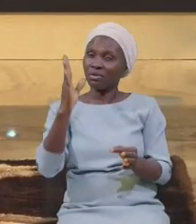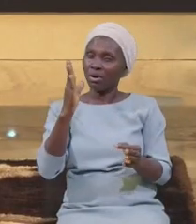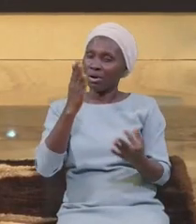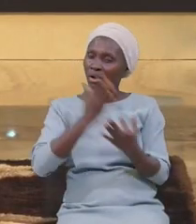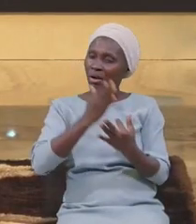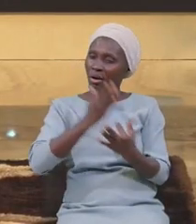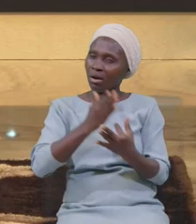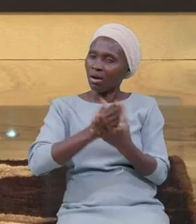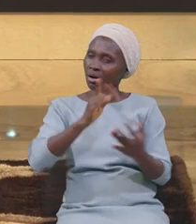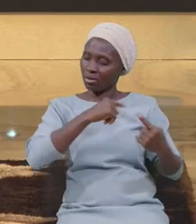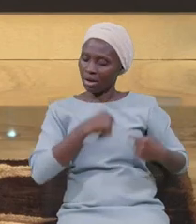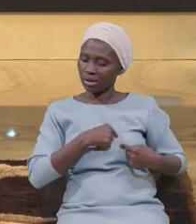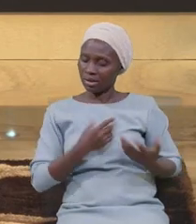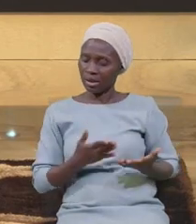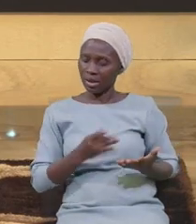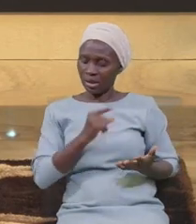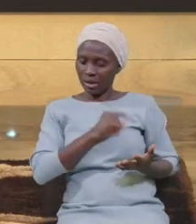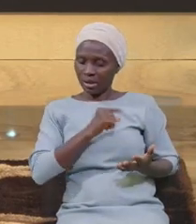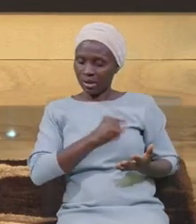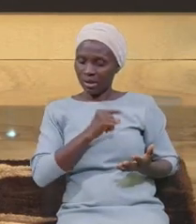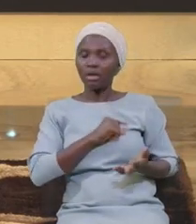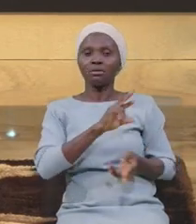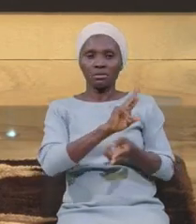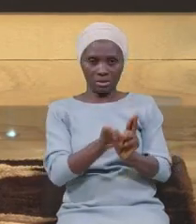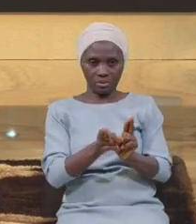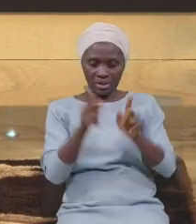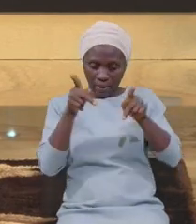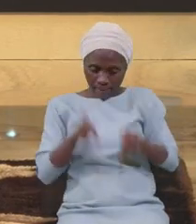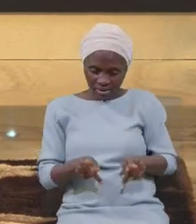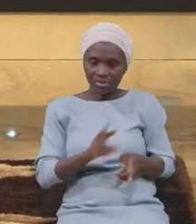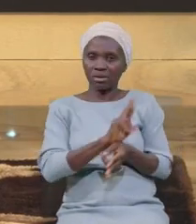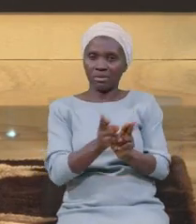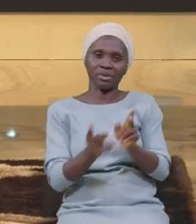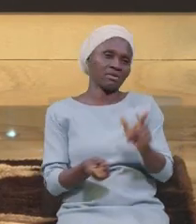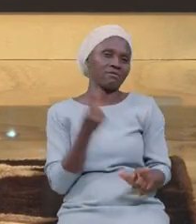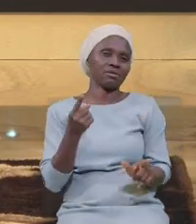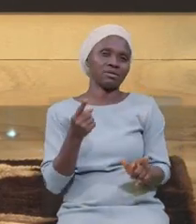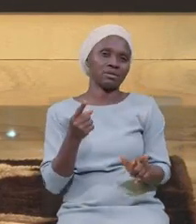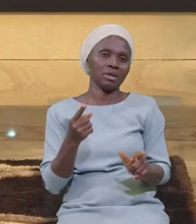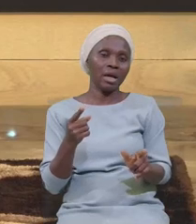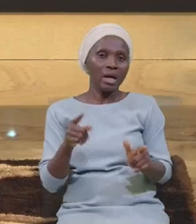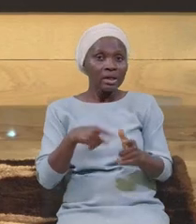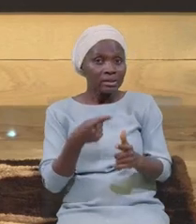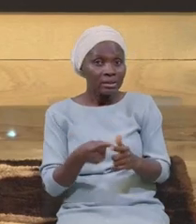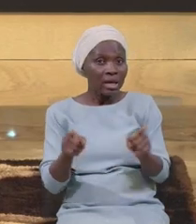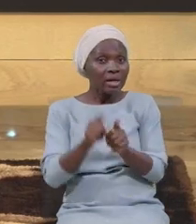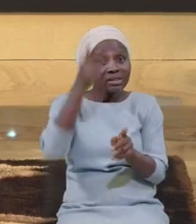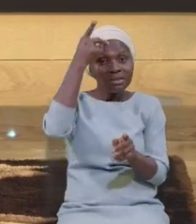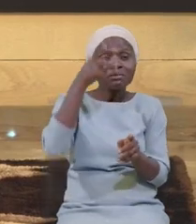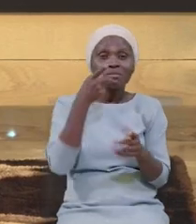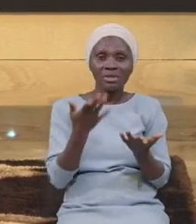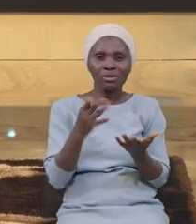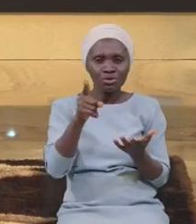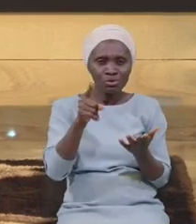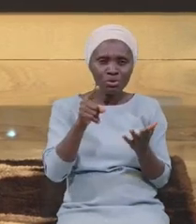tout ce dont l'Esprit de Dieu vous convainc, la repentance personnelle, la repentance des parents, regardez la vie de vos